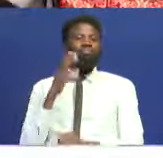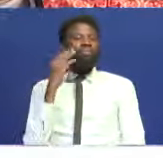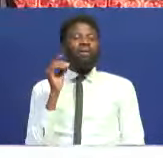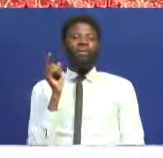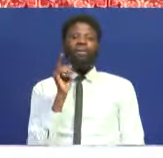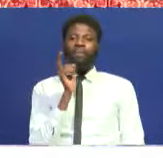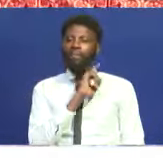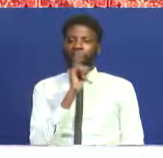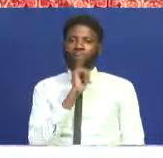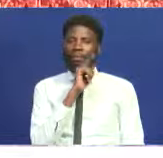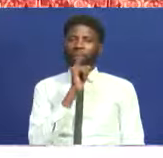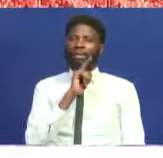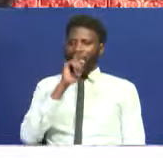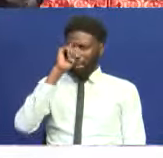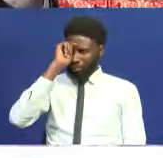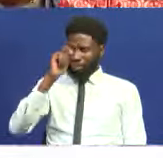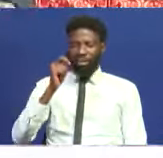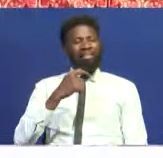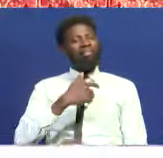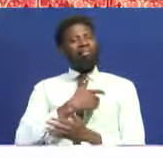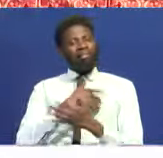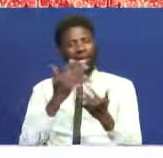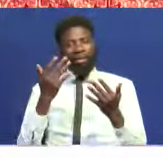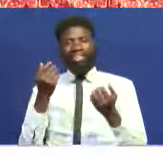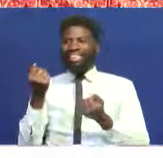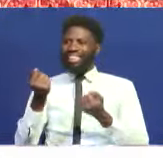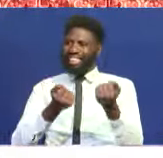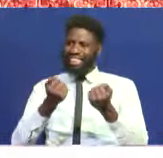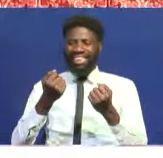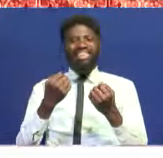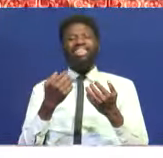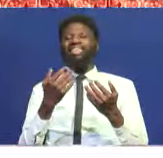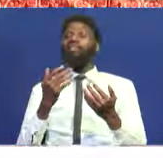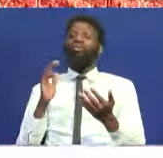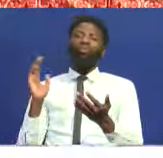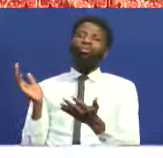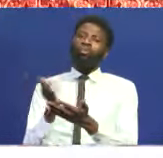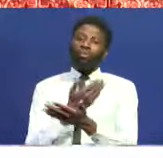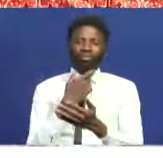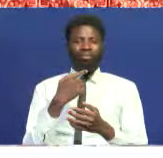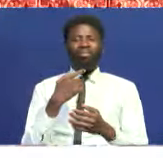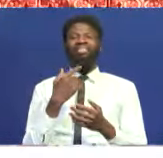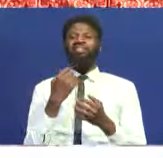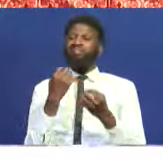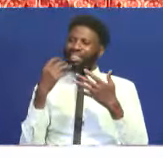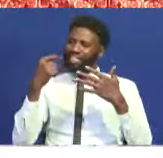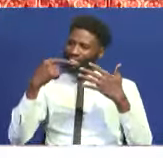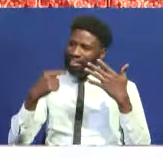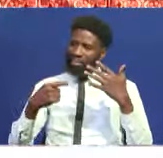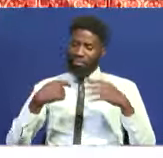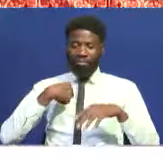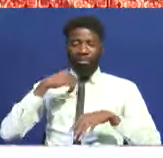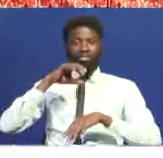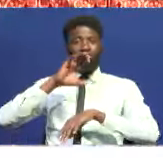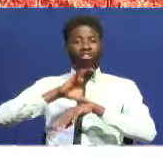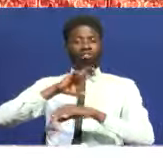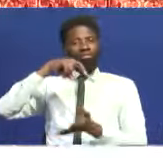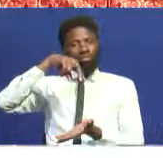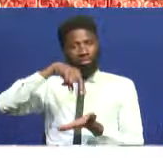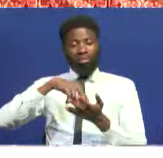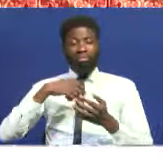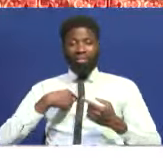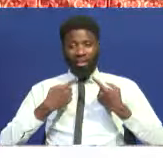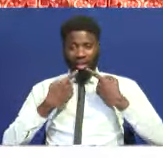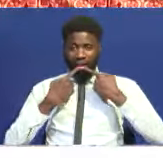Alikosewa heshima, akanyimwa magari, akanyimwa mambo mengi. Basi nikisimama hapa katika kanisa, we will not